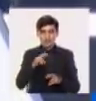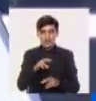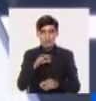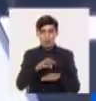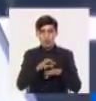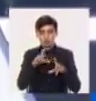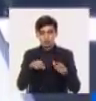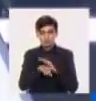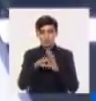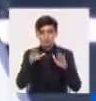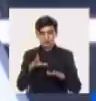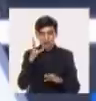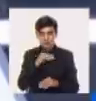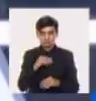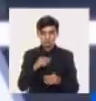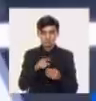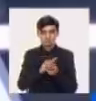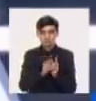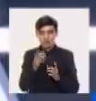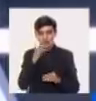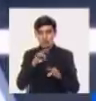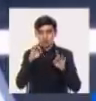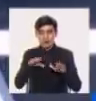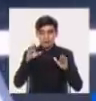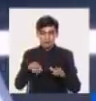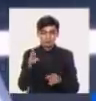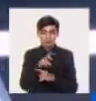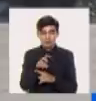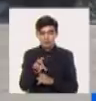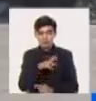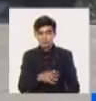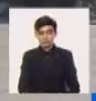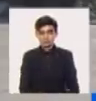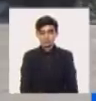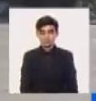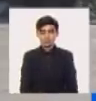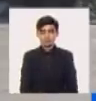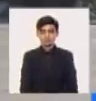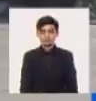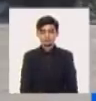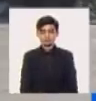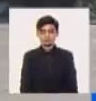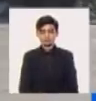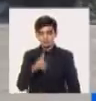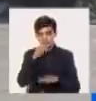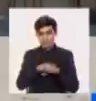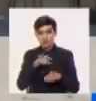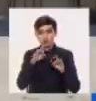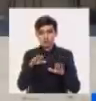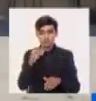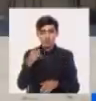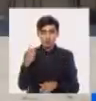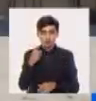емде орын айналдыруға мүмкін болатын осындай тойхана орындарды аралады. Әкімге кейбір тойхана